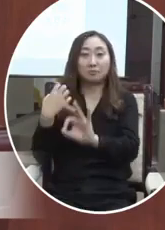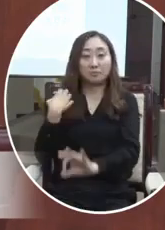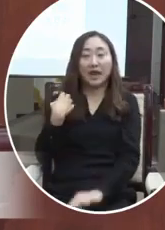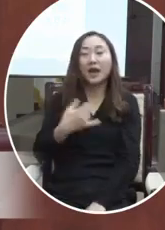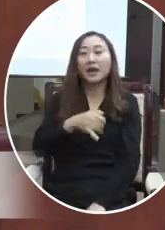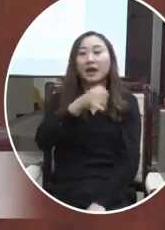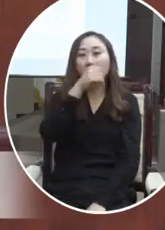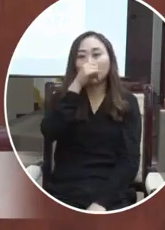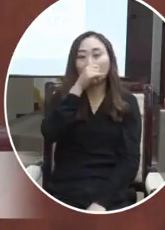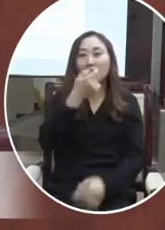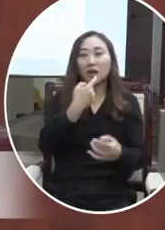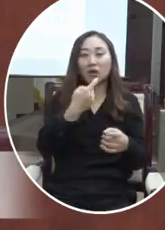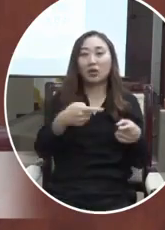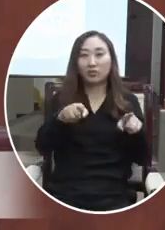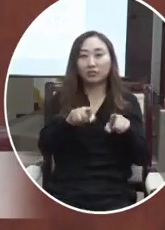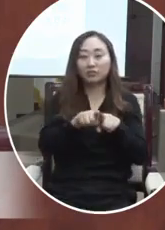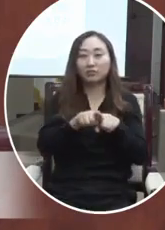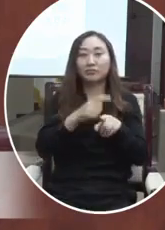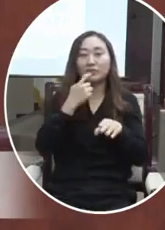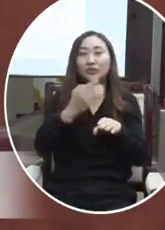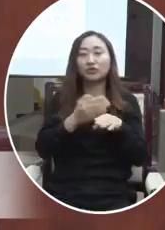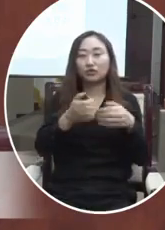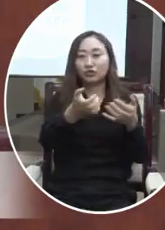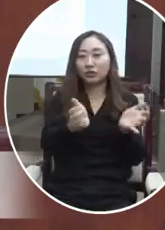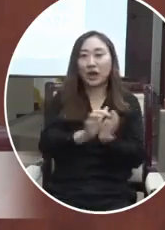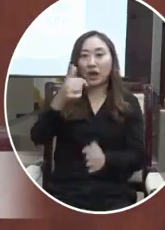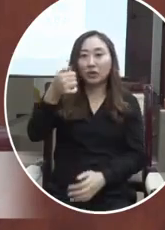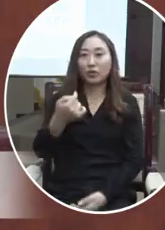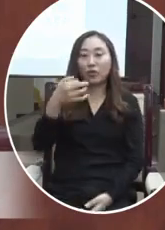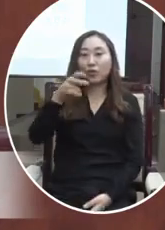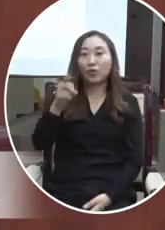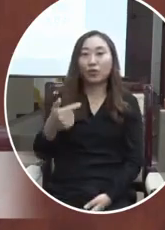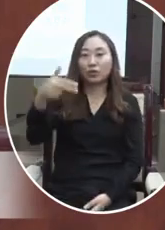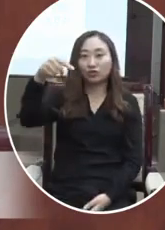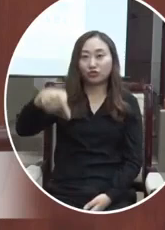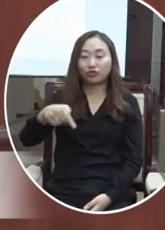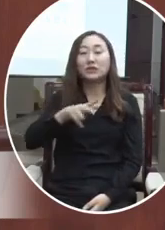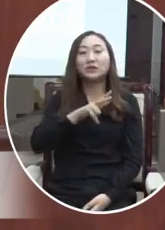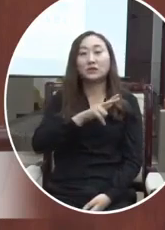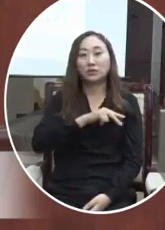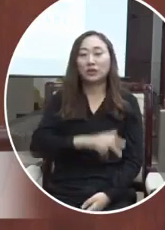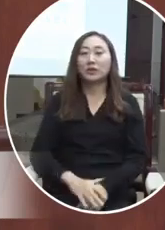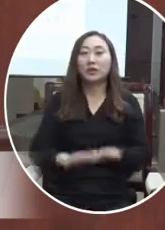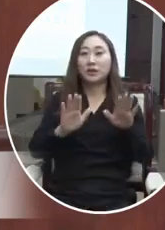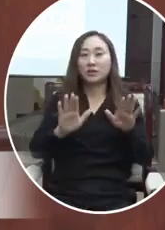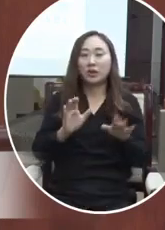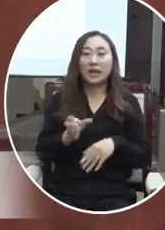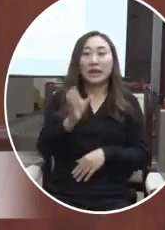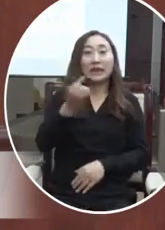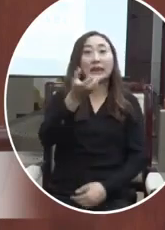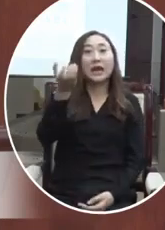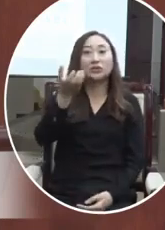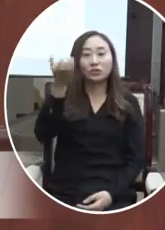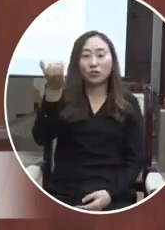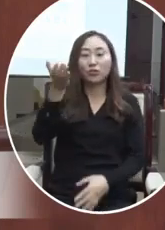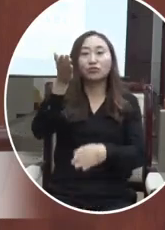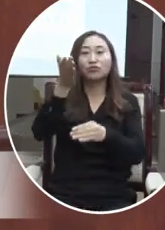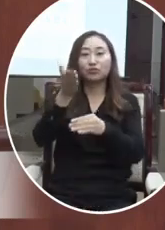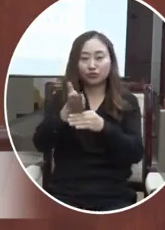10동을 지역구로 둔 더불어민주당 노원구의원 노연수입니다. 저는 오늘